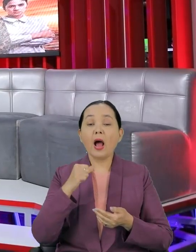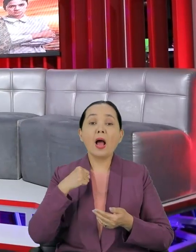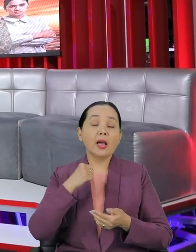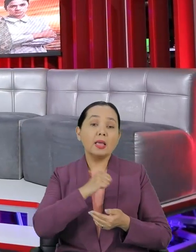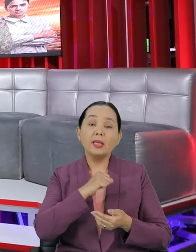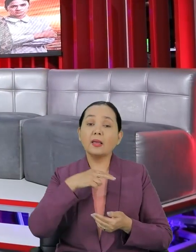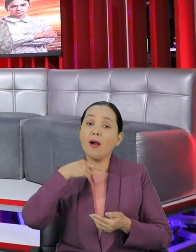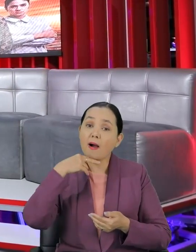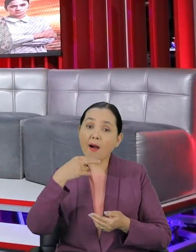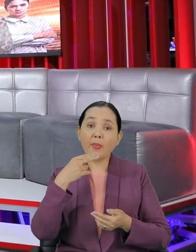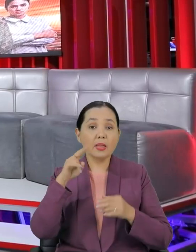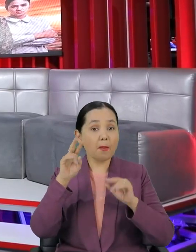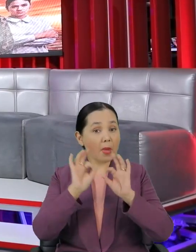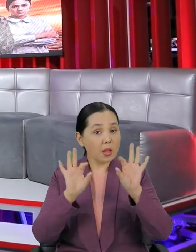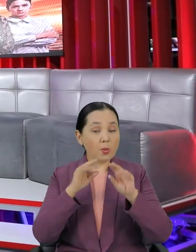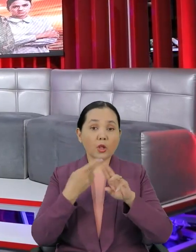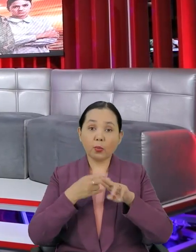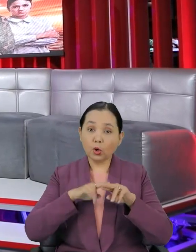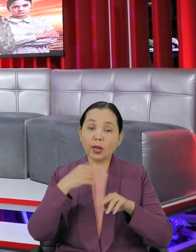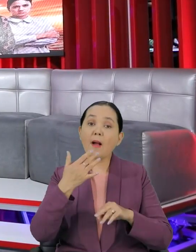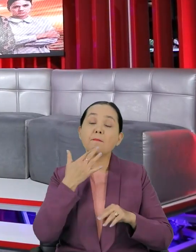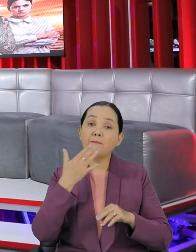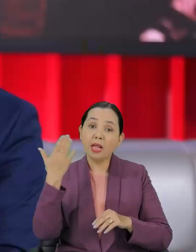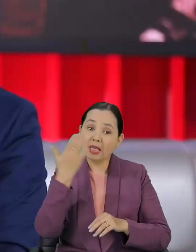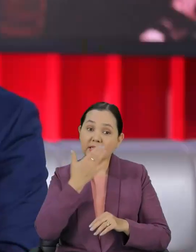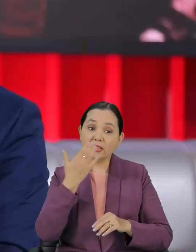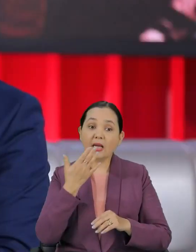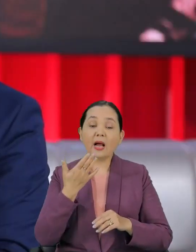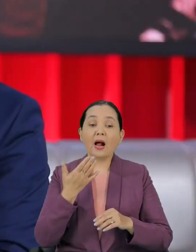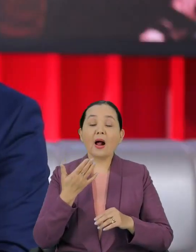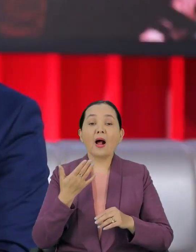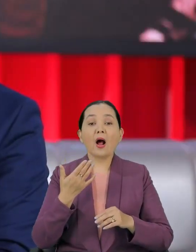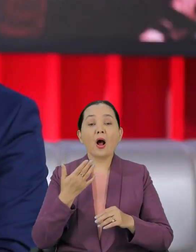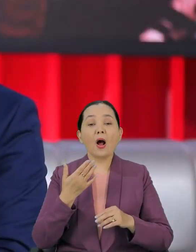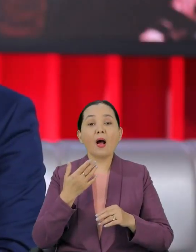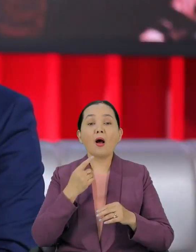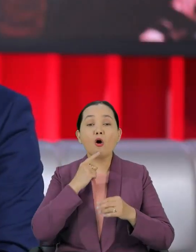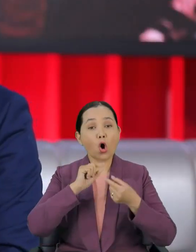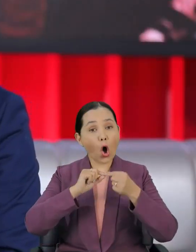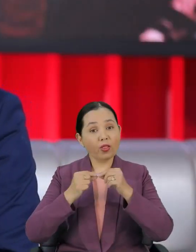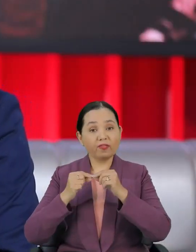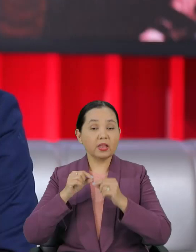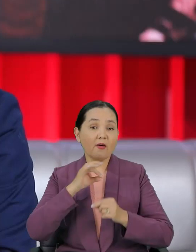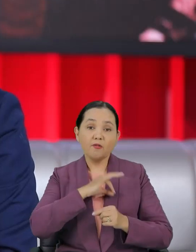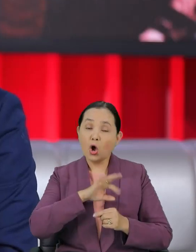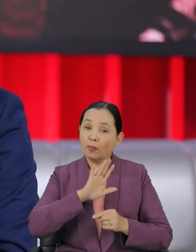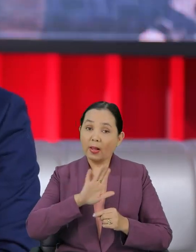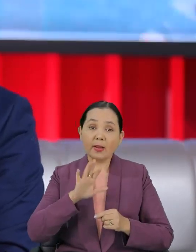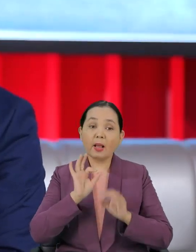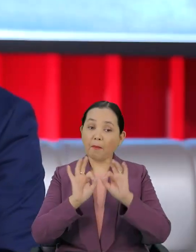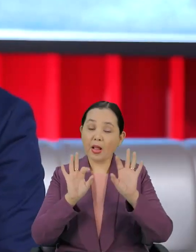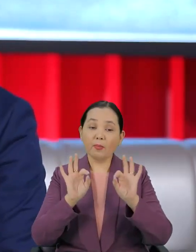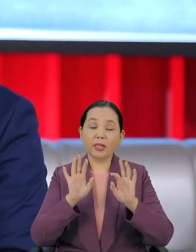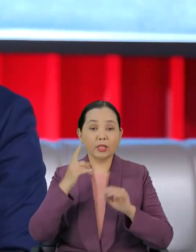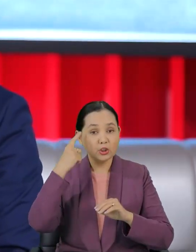eng ahamiyatli ma'lumotlardan biri bu milliy serialimizda demak konfetlardan foydalanmayapmiz degan